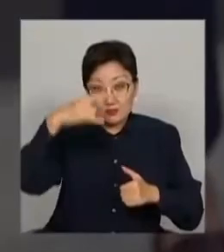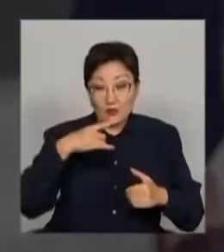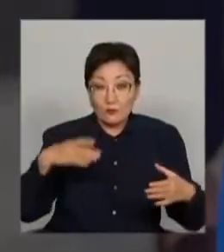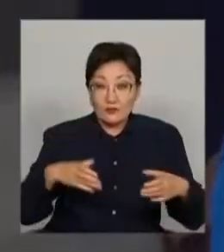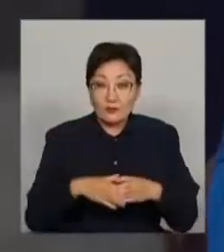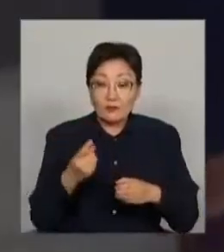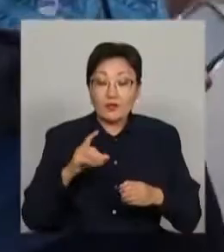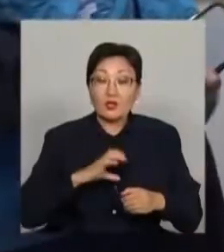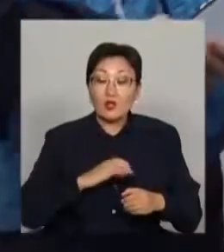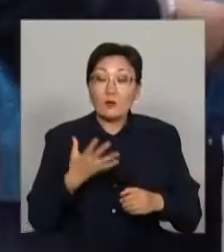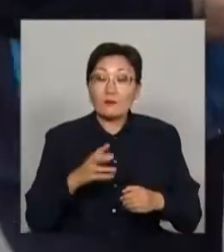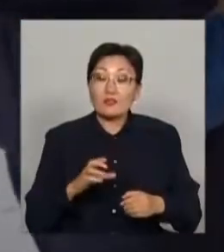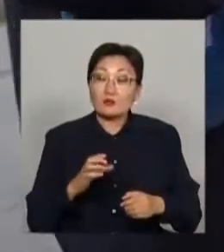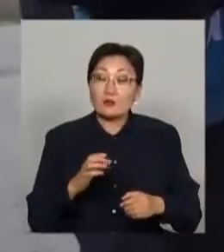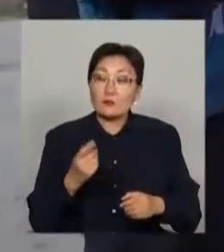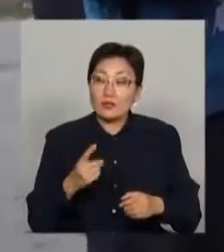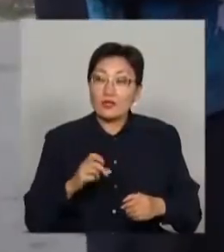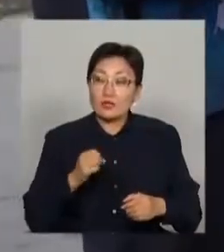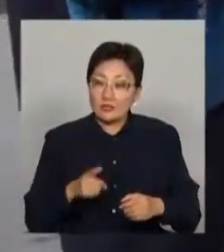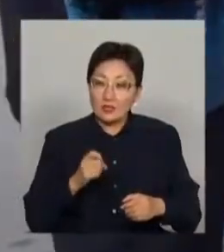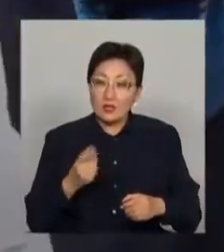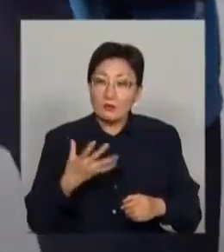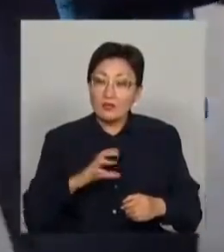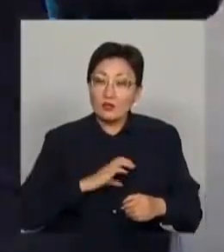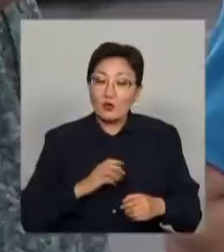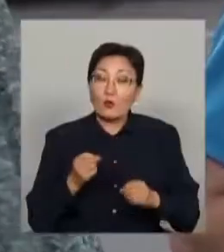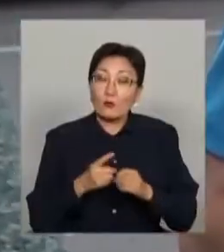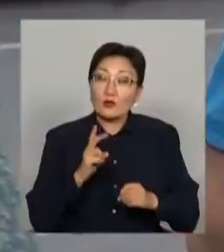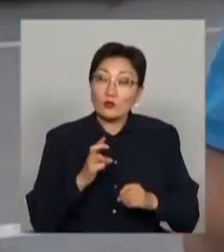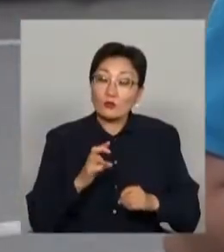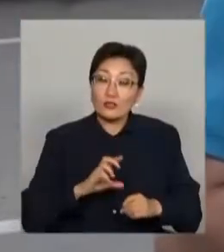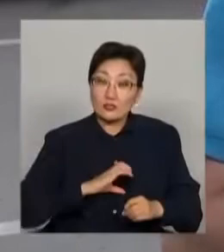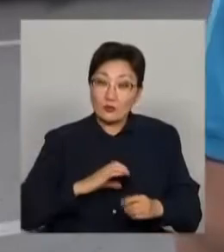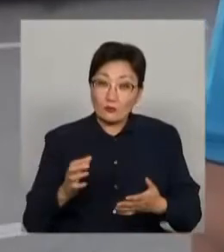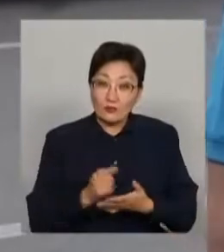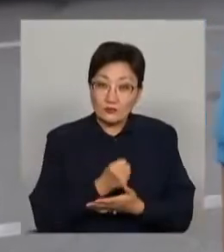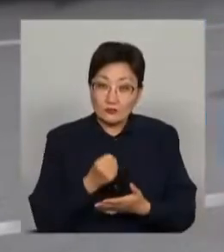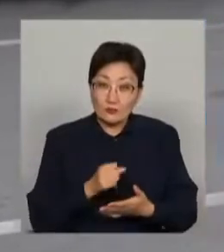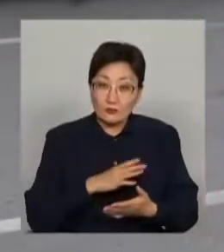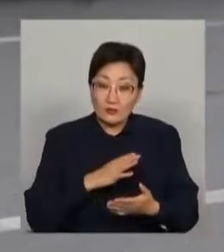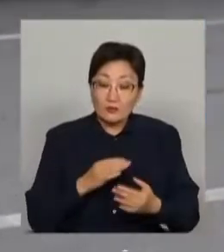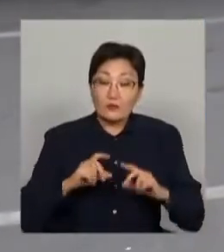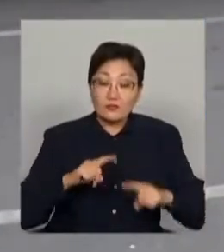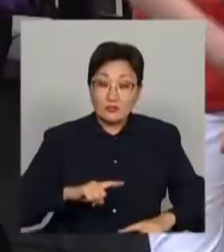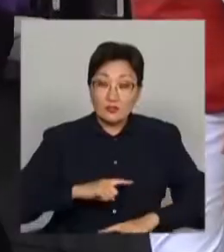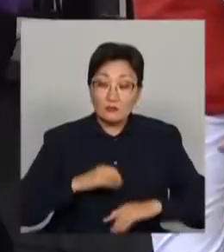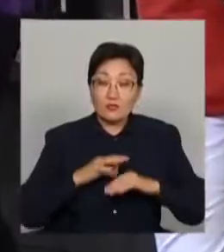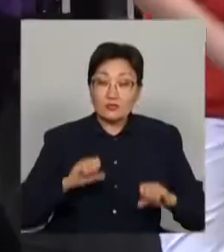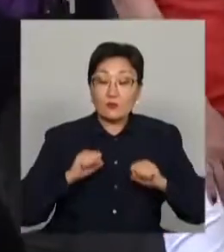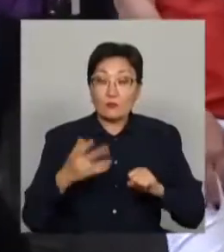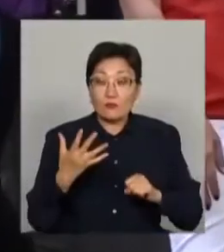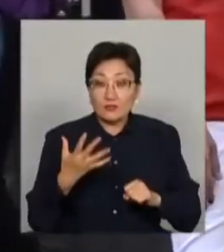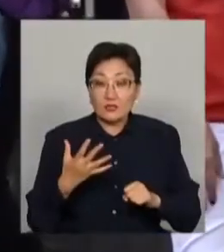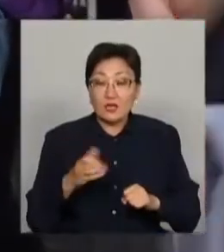1 алтын, 5 күміс және 11 қола иемденіп, командалық есепте үздік 10 елдің қатарынан көрінді. Алайда финалға шыққан спортшылардың 5-еуі